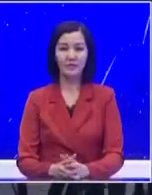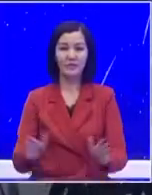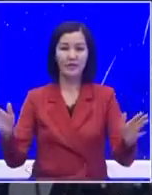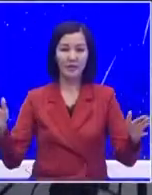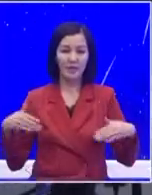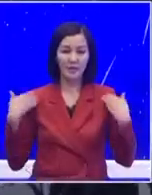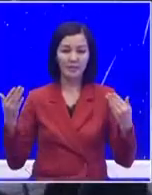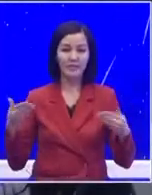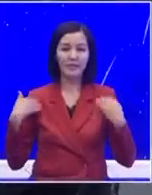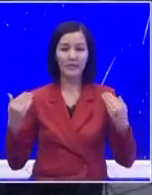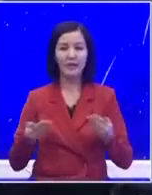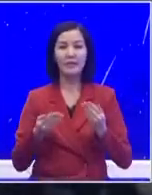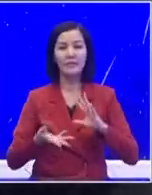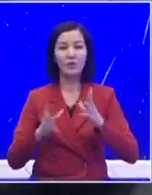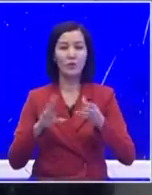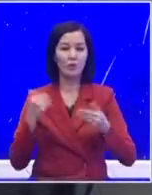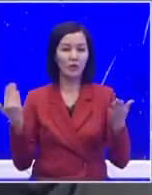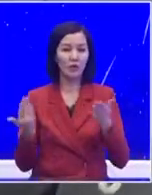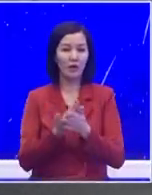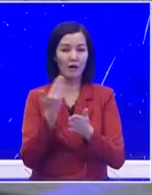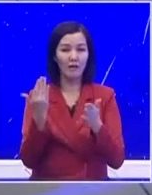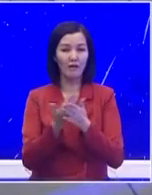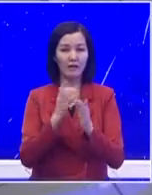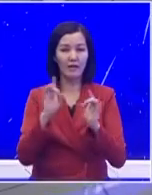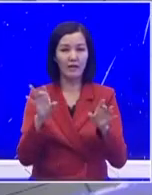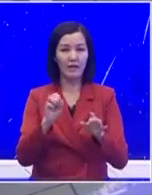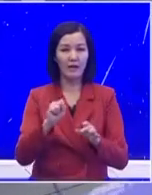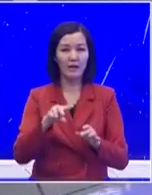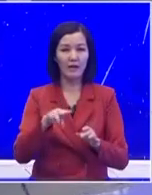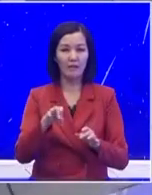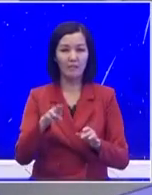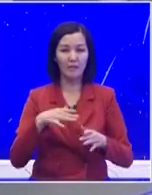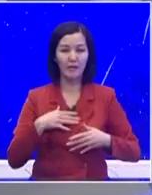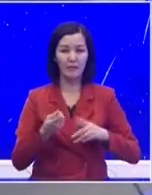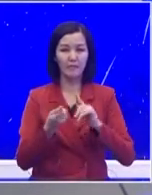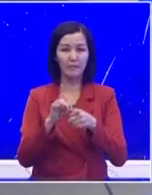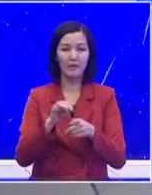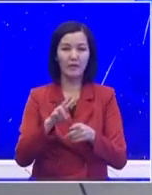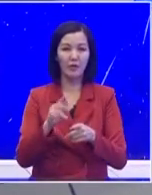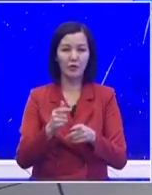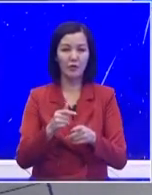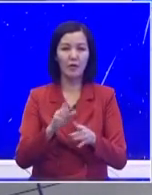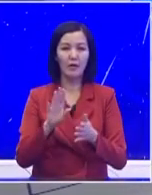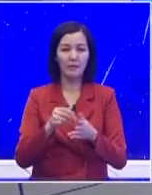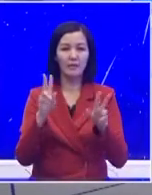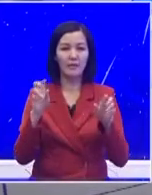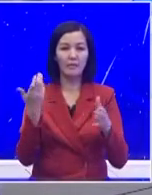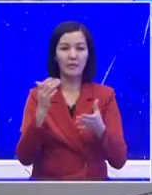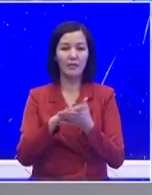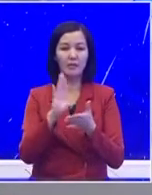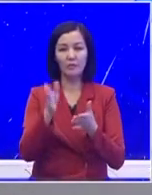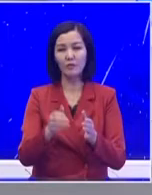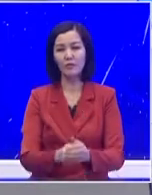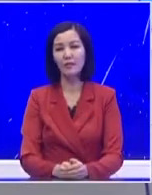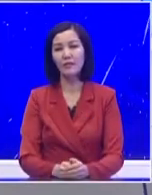Ассаламу алейкум, қадірменді көрермен, тікелей эфирде қорытынды жаңалықтар студияда Алмат Хамид, сурда аудармада Айгүл Жұмашқызы. Алдымен